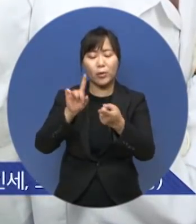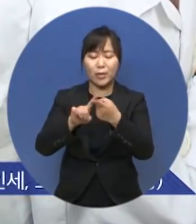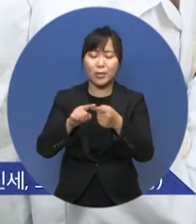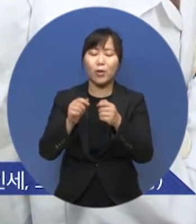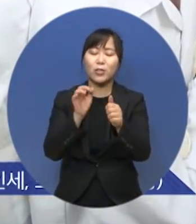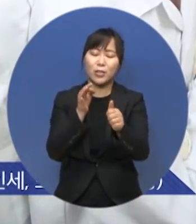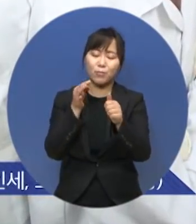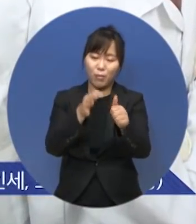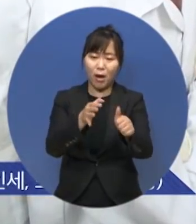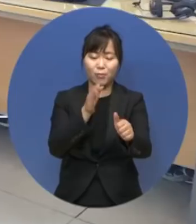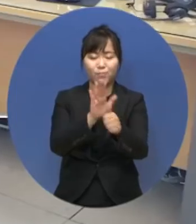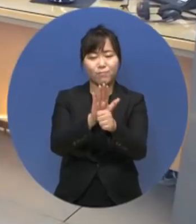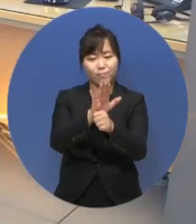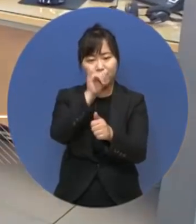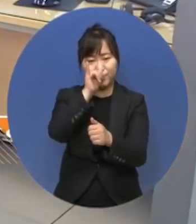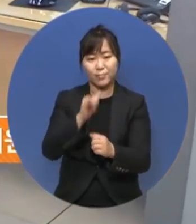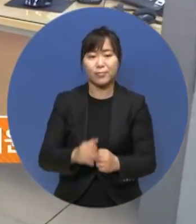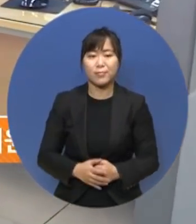지원하고 있습니다.